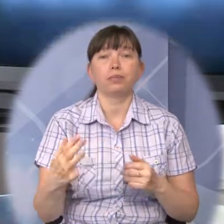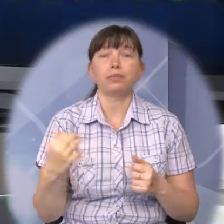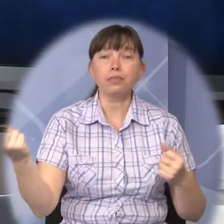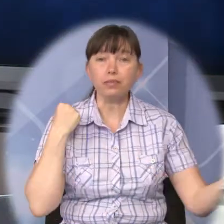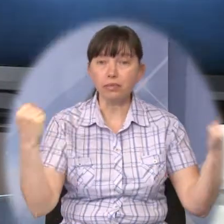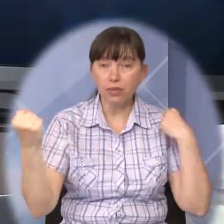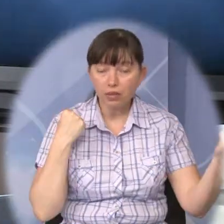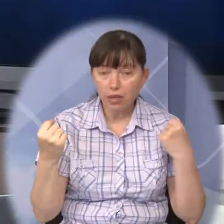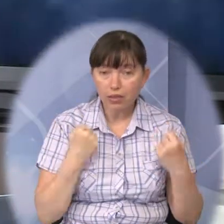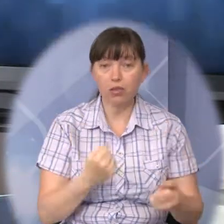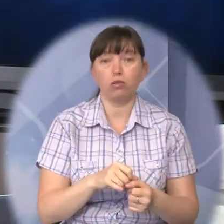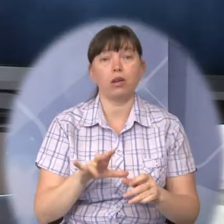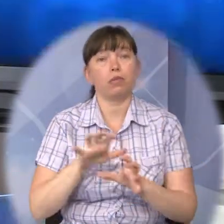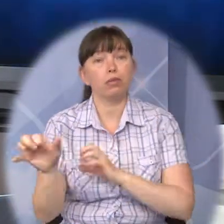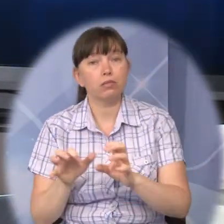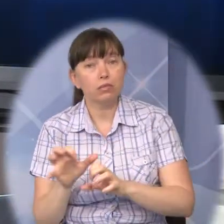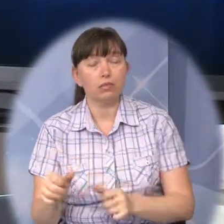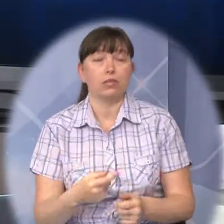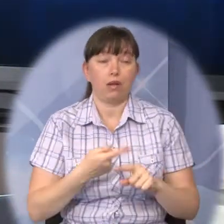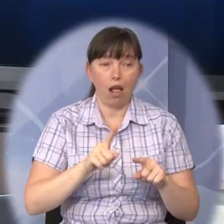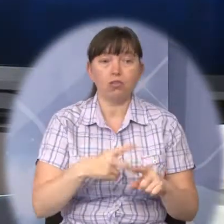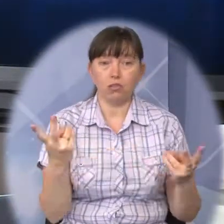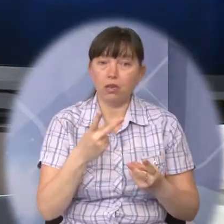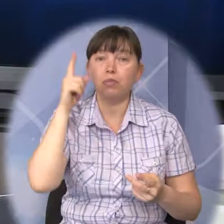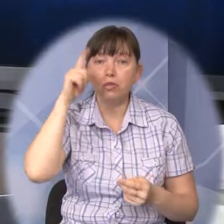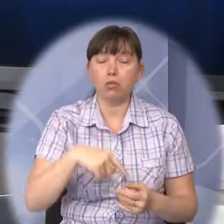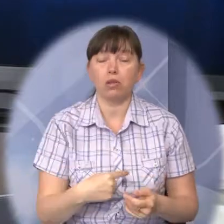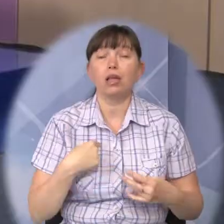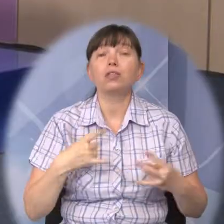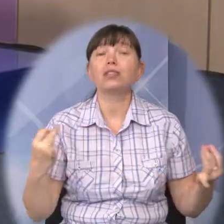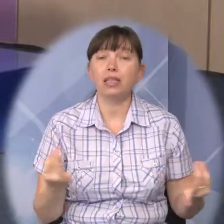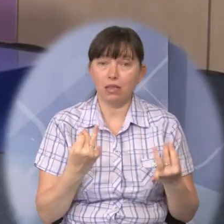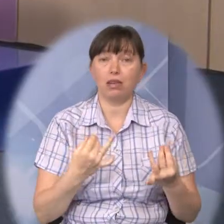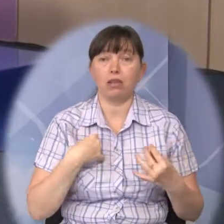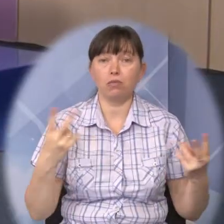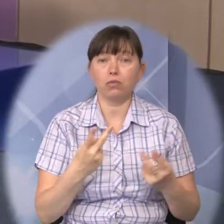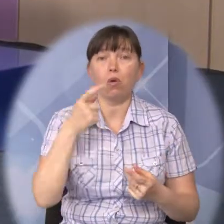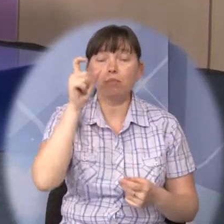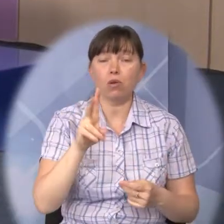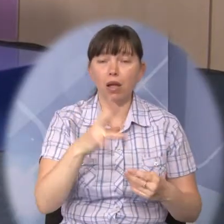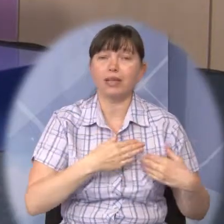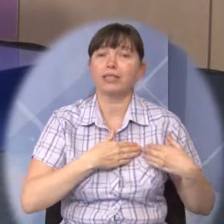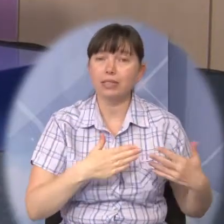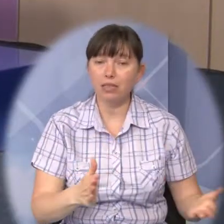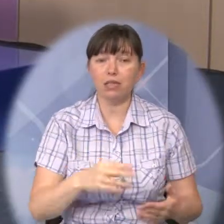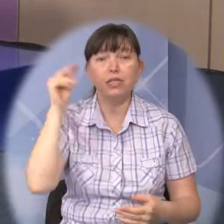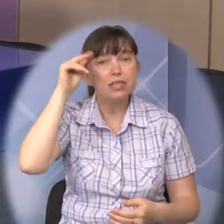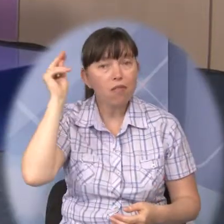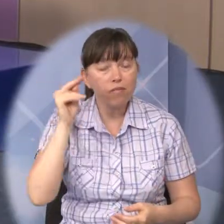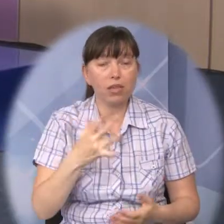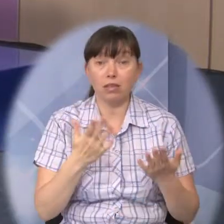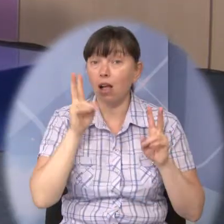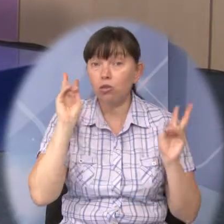kinetoterapie, care implică mult mai mult. De asta ne interesează o persoană care este deschisă să învețe, care e